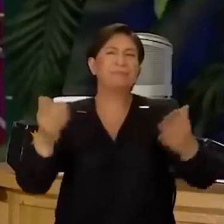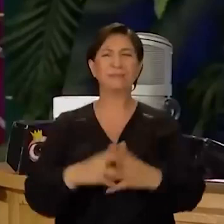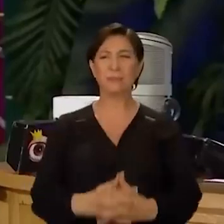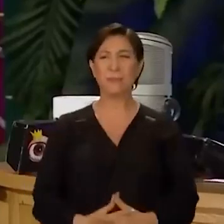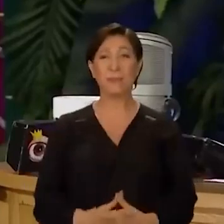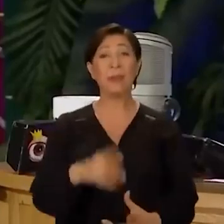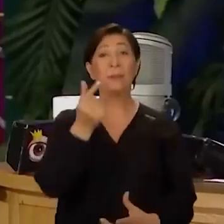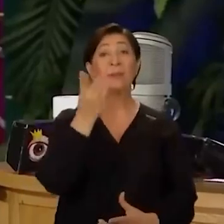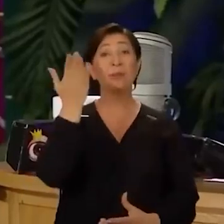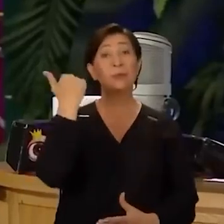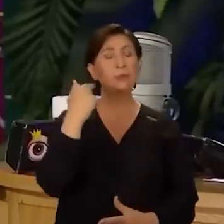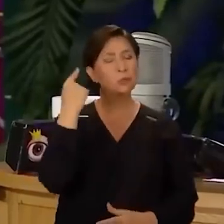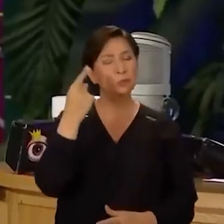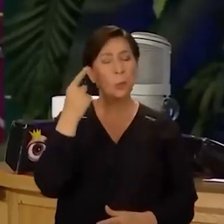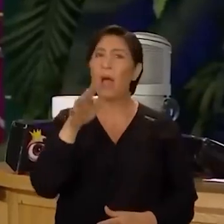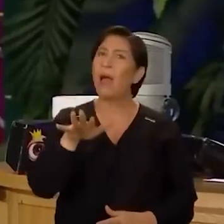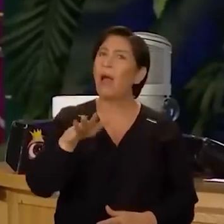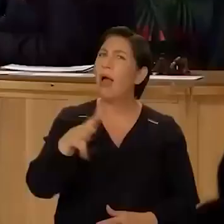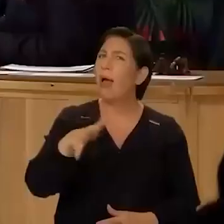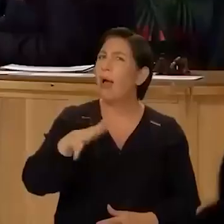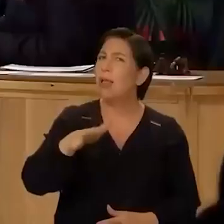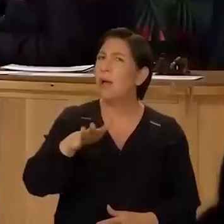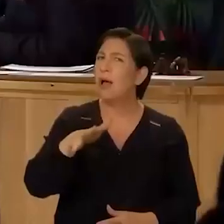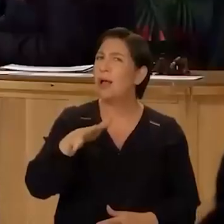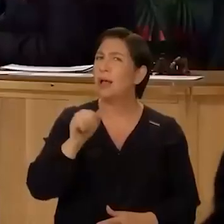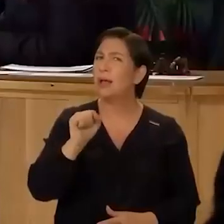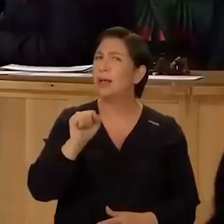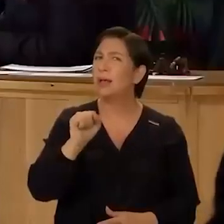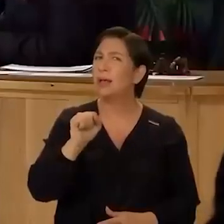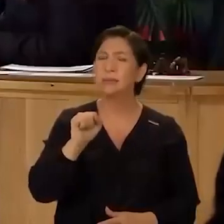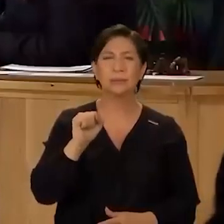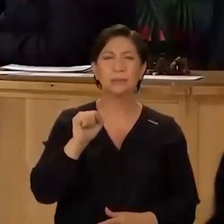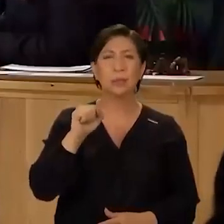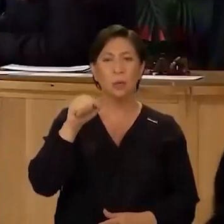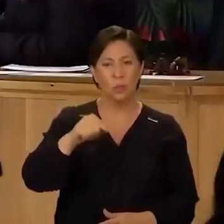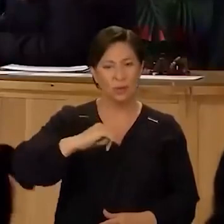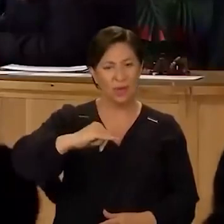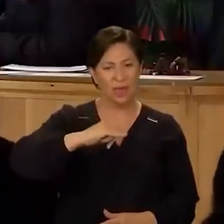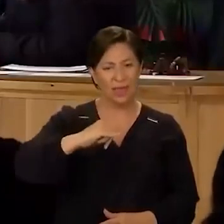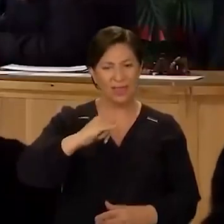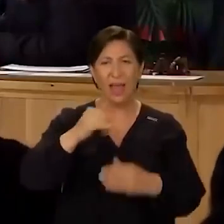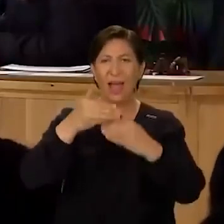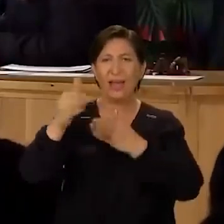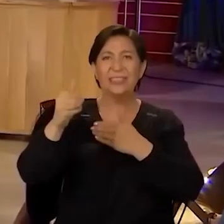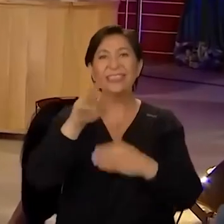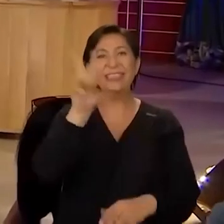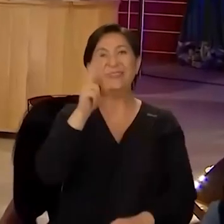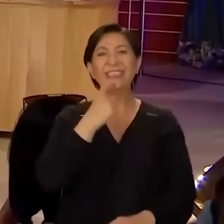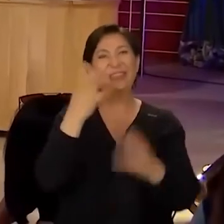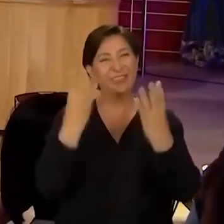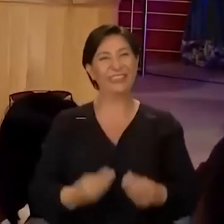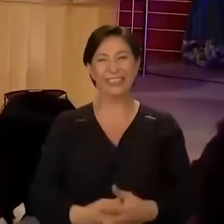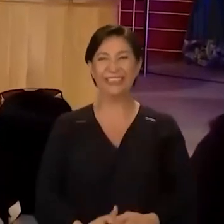Biraz önce biraz önce düşündüm galiba Bu yakınlarda Senden Ayrılalı 20 sene